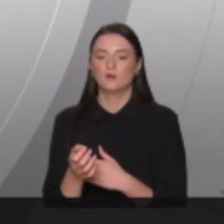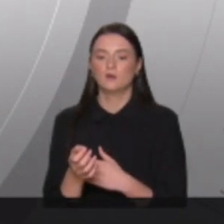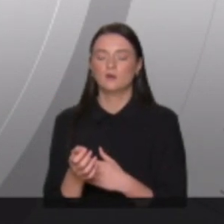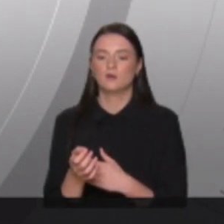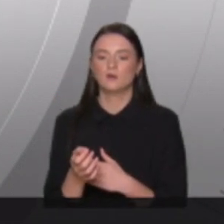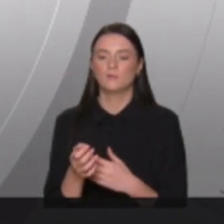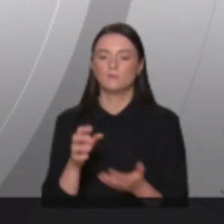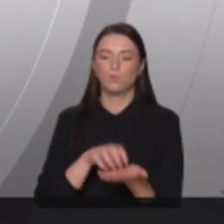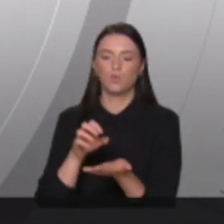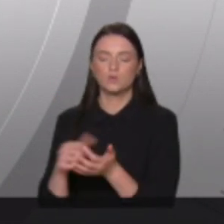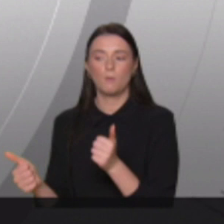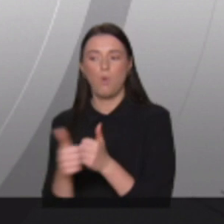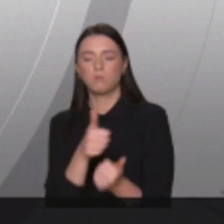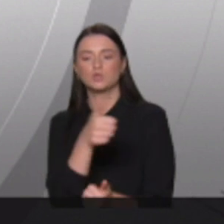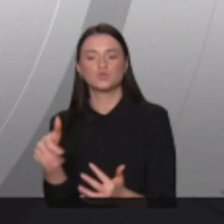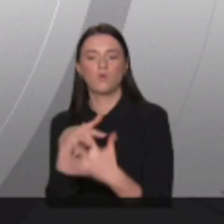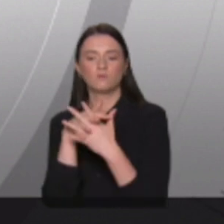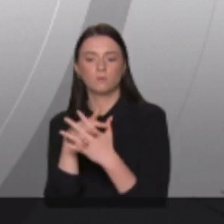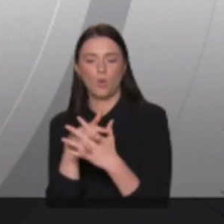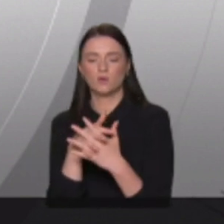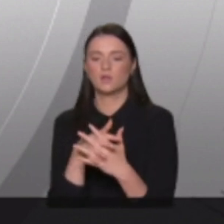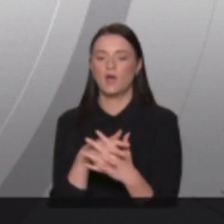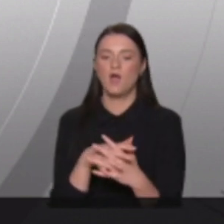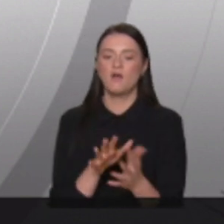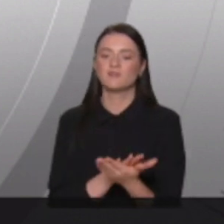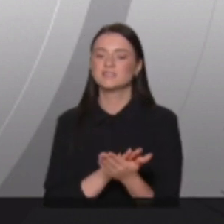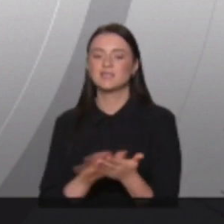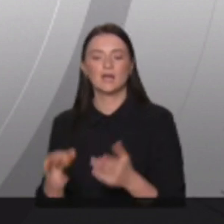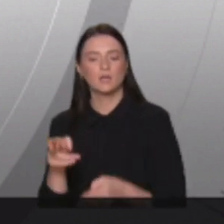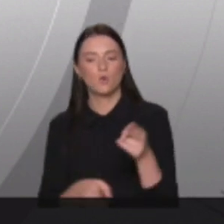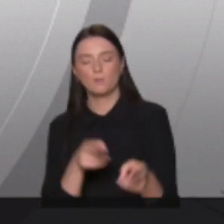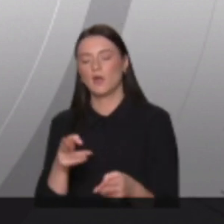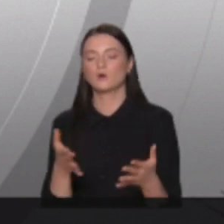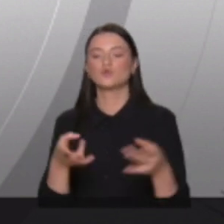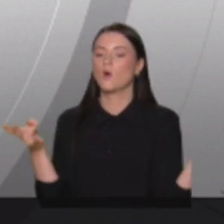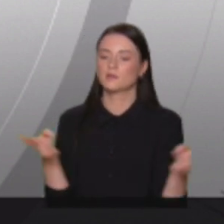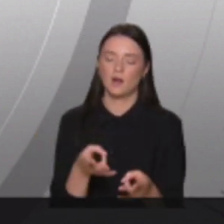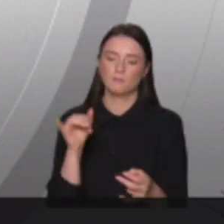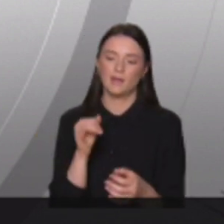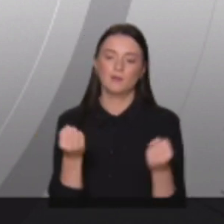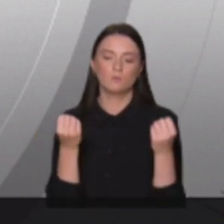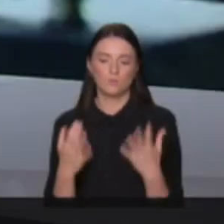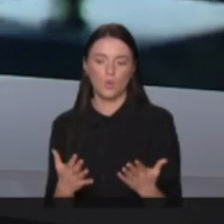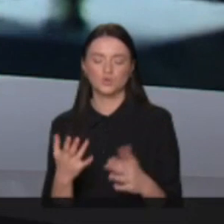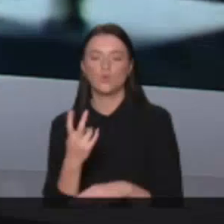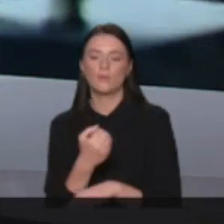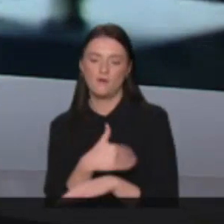стабпунктах поблизу фронту, у стерильних операційних. І якщо треба, то і просто на